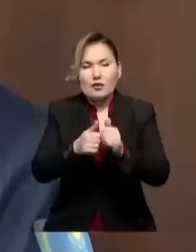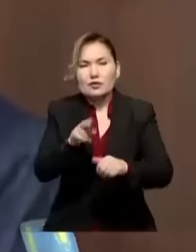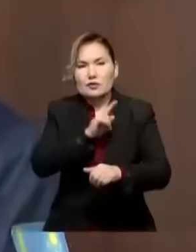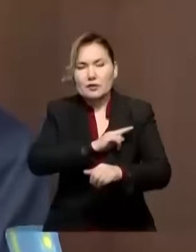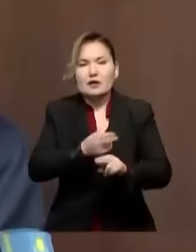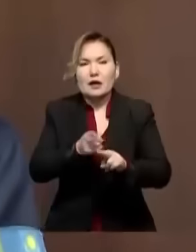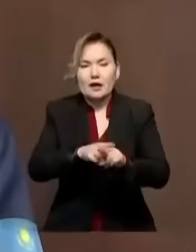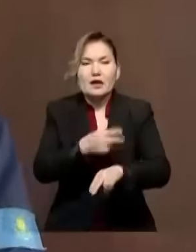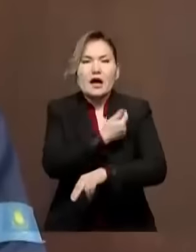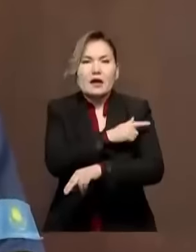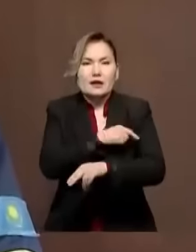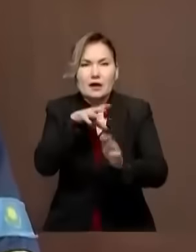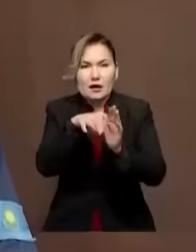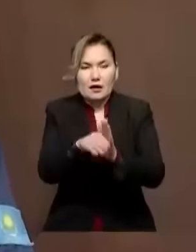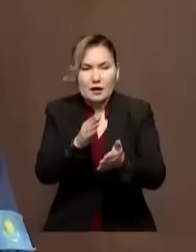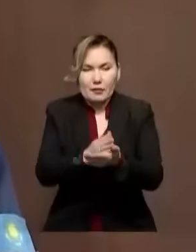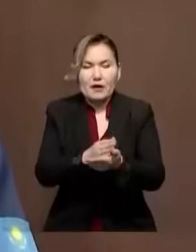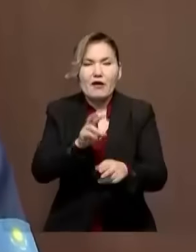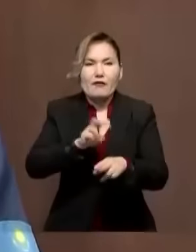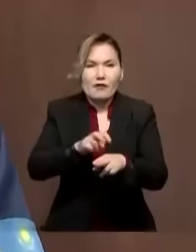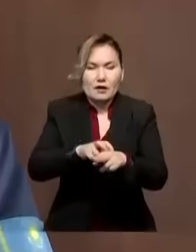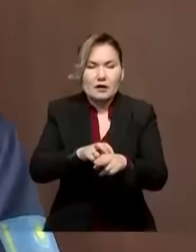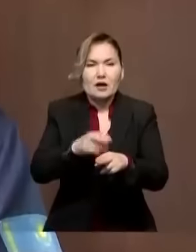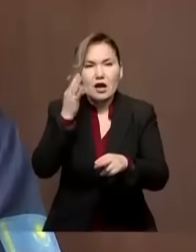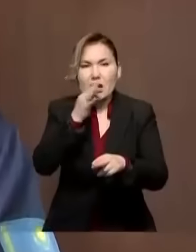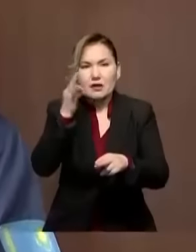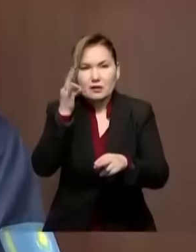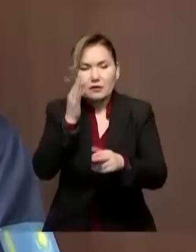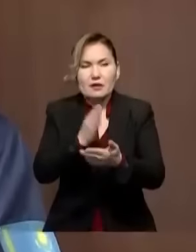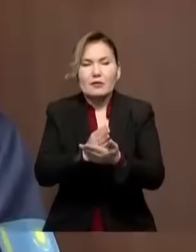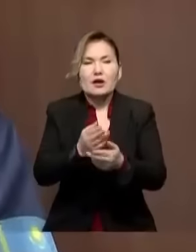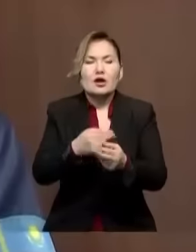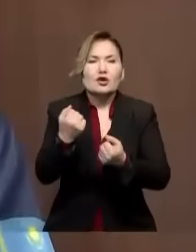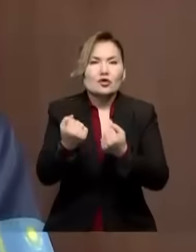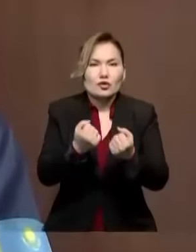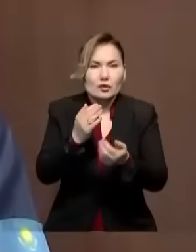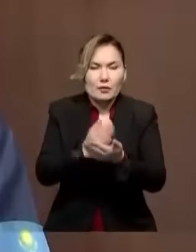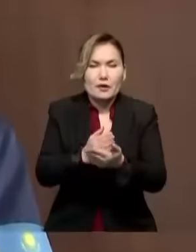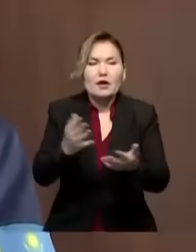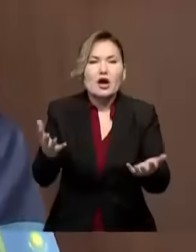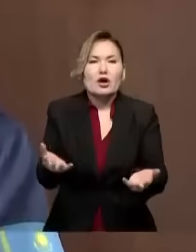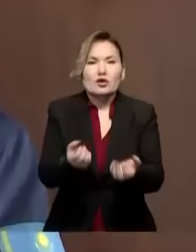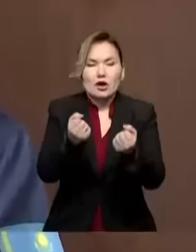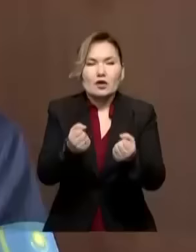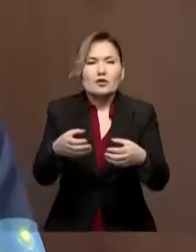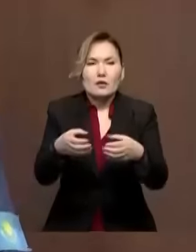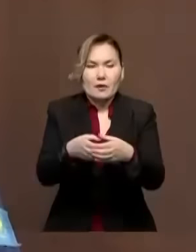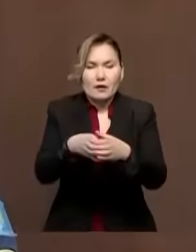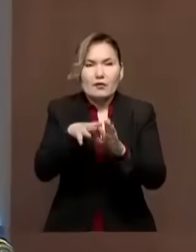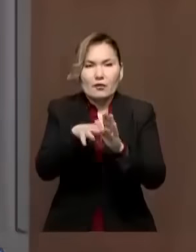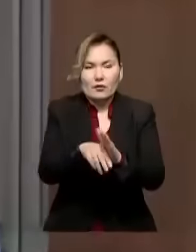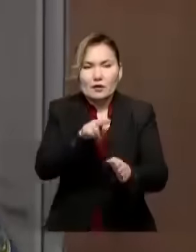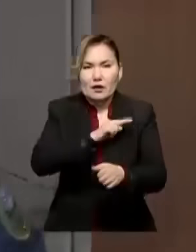кімдер? Дәрігер, фельдшер-диспетчер, фельдшер, жүргізуші және құтқарушы бригаданың